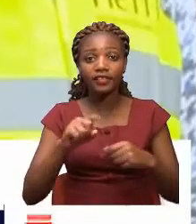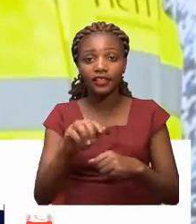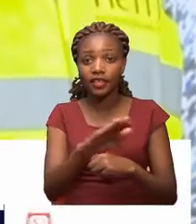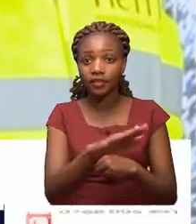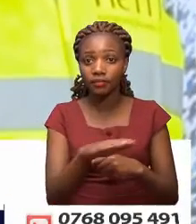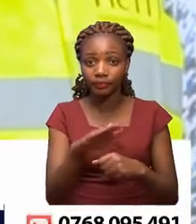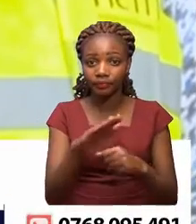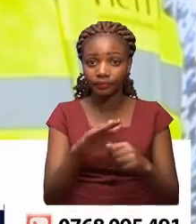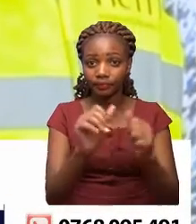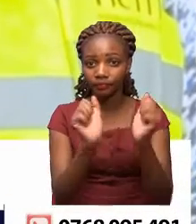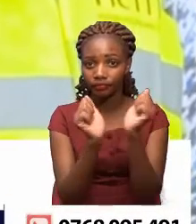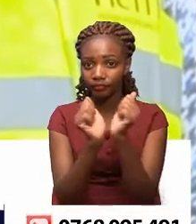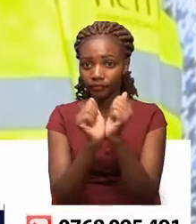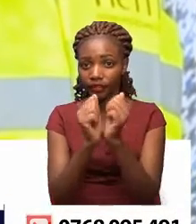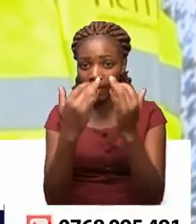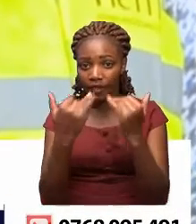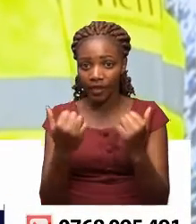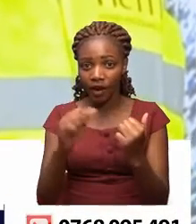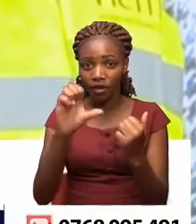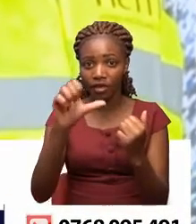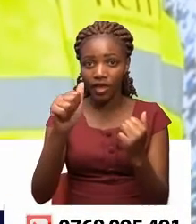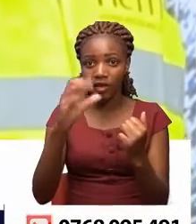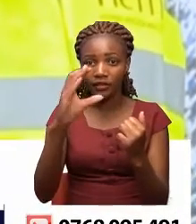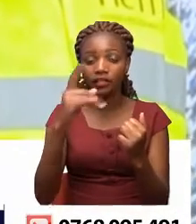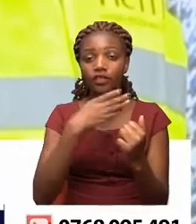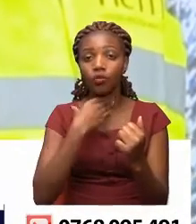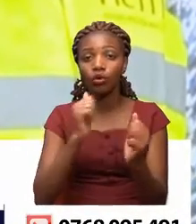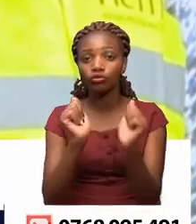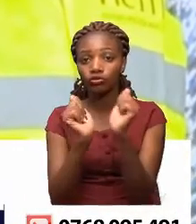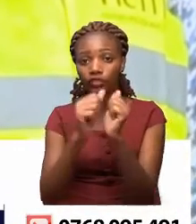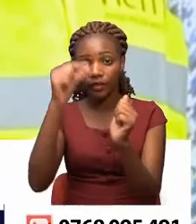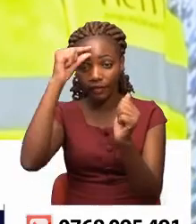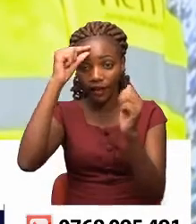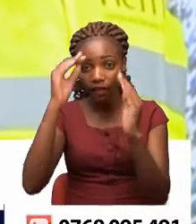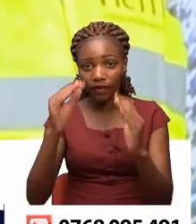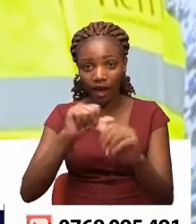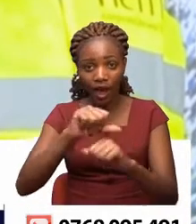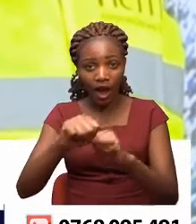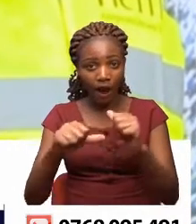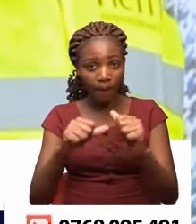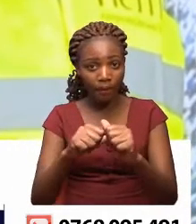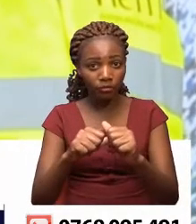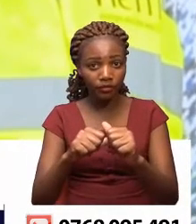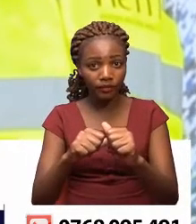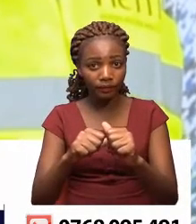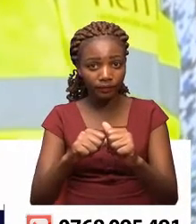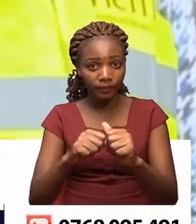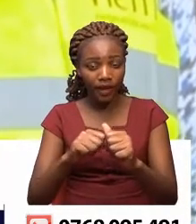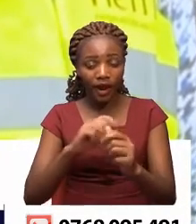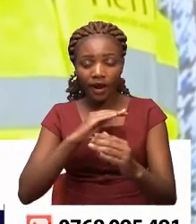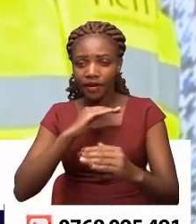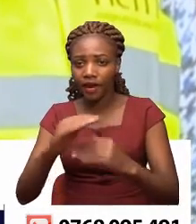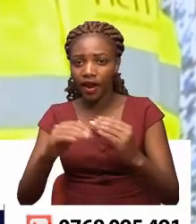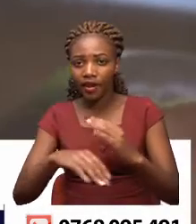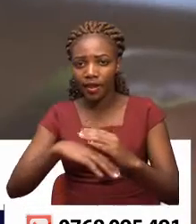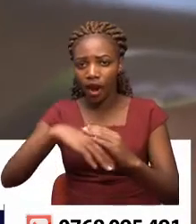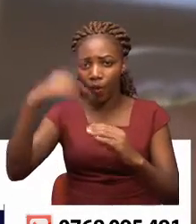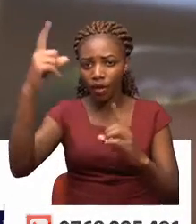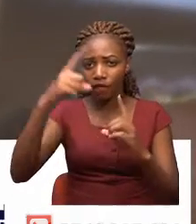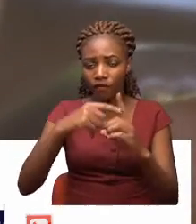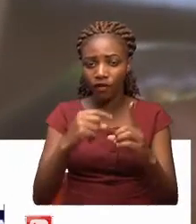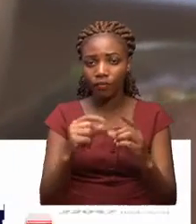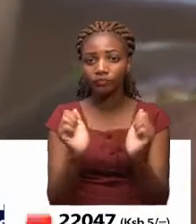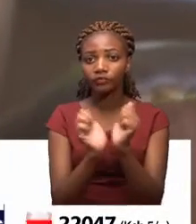tume ya maili na uf inaka kum gav huy kusi na kutoka kw kwa jela miaka moja